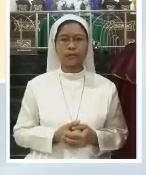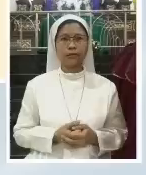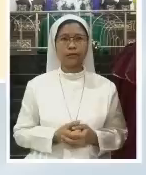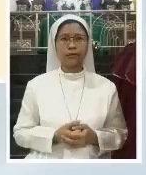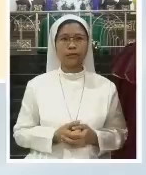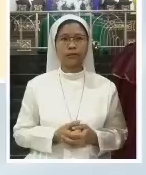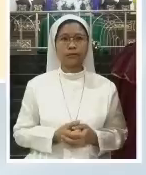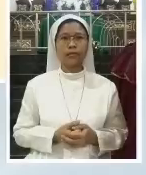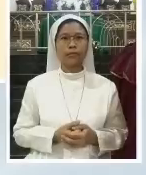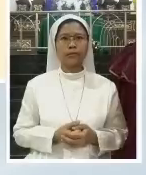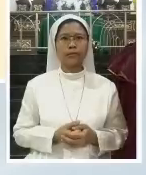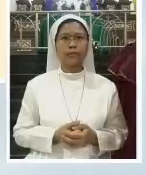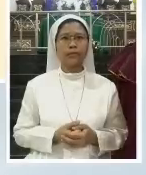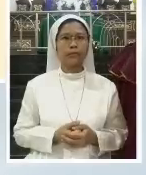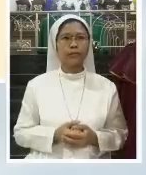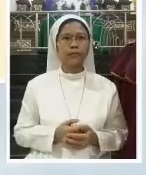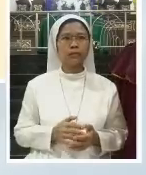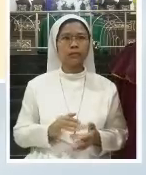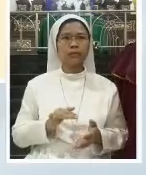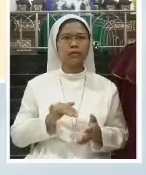Gabos na nakakahiling sako,